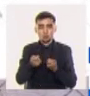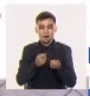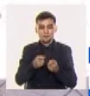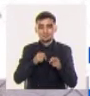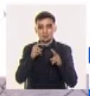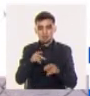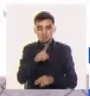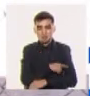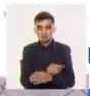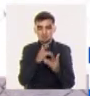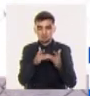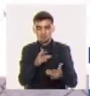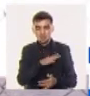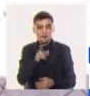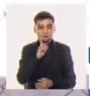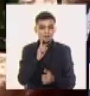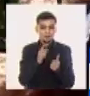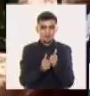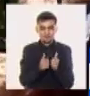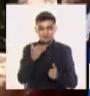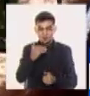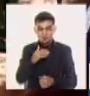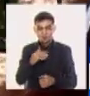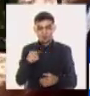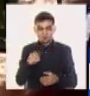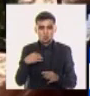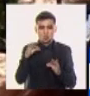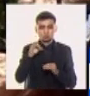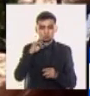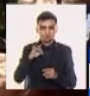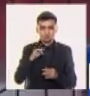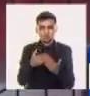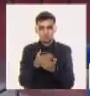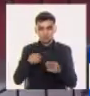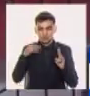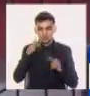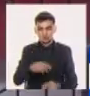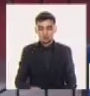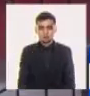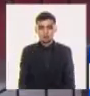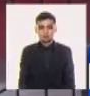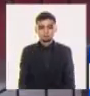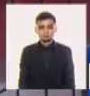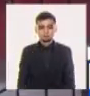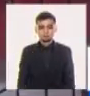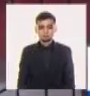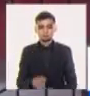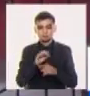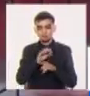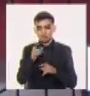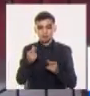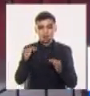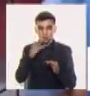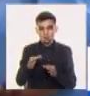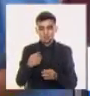отдела на больничном, а временно исполняющий обязанности заявил, что не владеет информацией. То, что не отправили деньги, сейчас